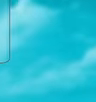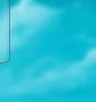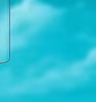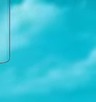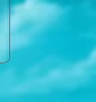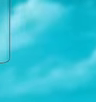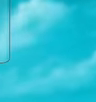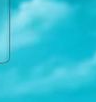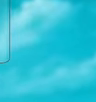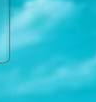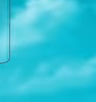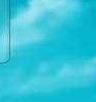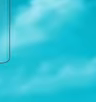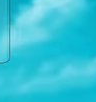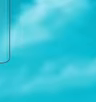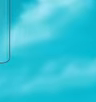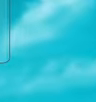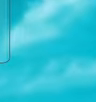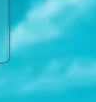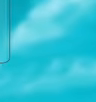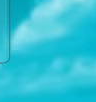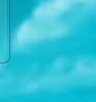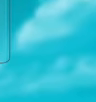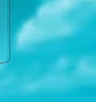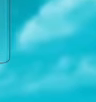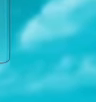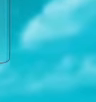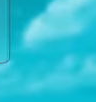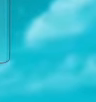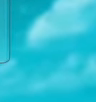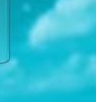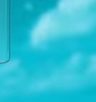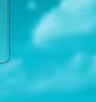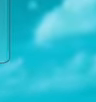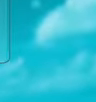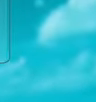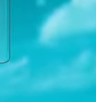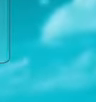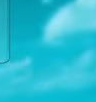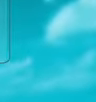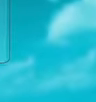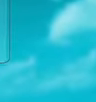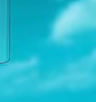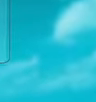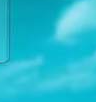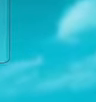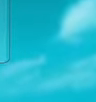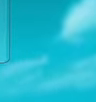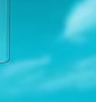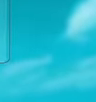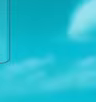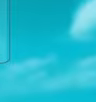ночью плюс 5. В Кызыл-Орде днем плюс 6, ночью 2 градуса со знаком плюс.